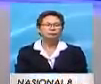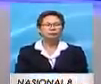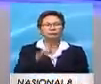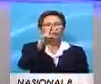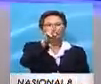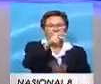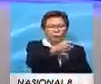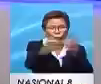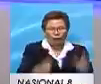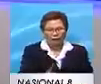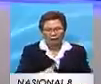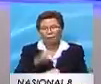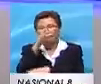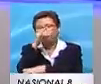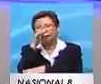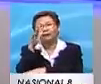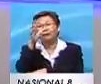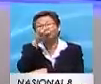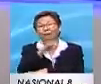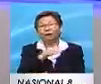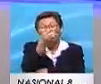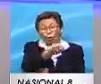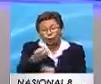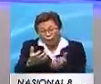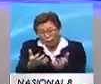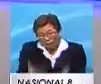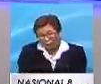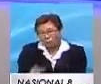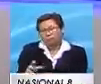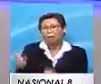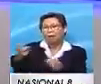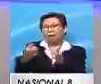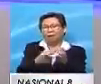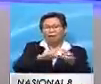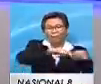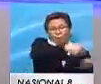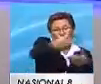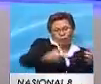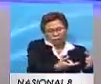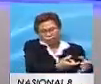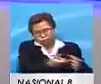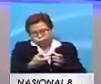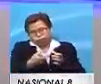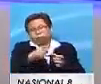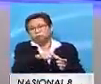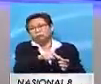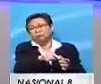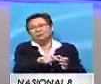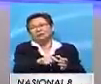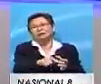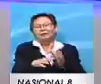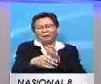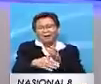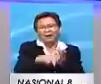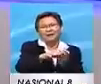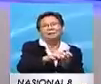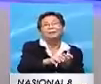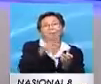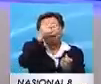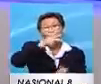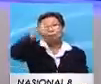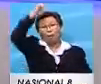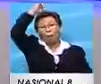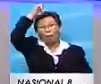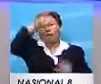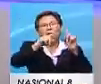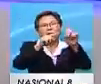dua nelayan di Melaka tidak menyangka objek berat yang tersangkut di pukai mereka Rupa rupanya seekor ikan y paus seberat